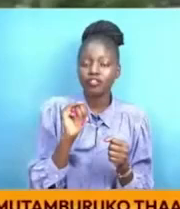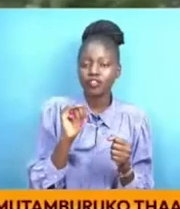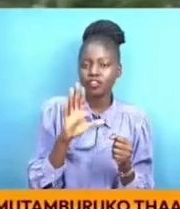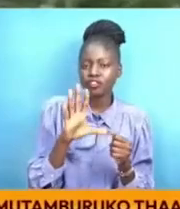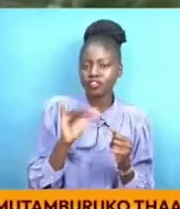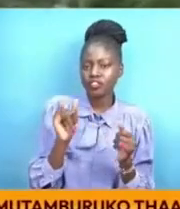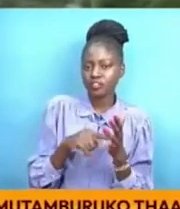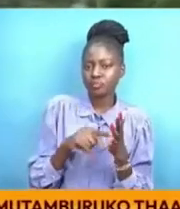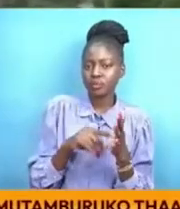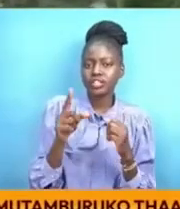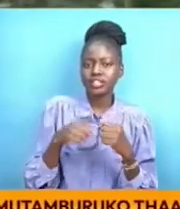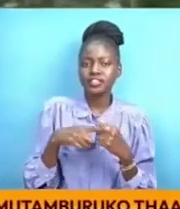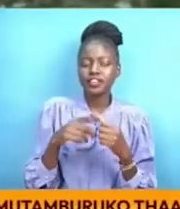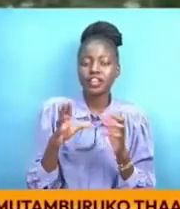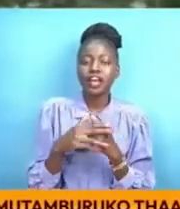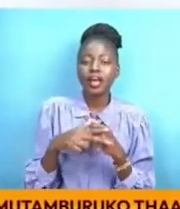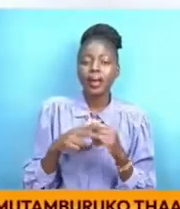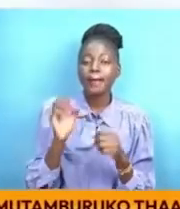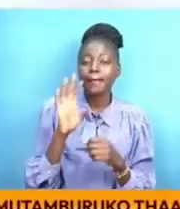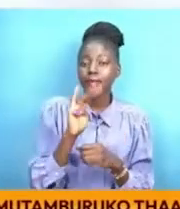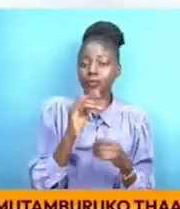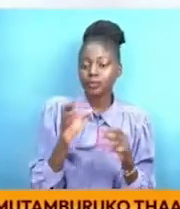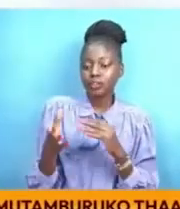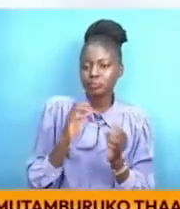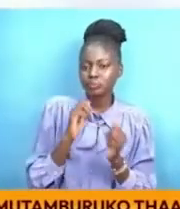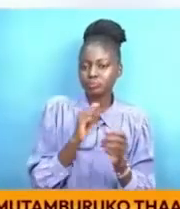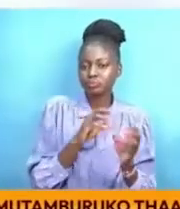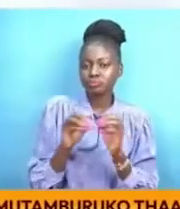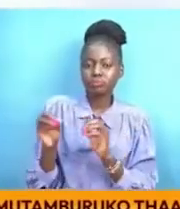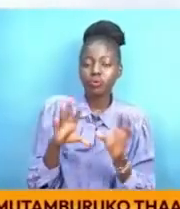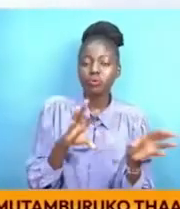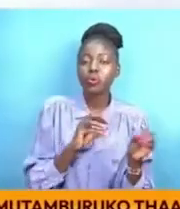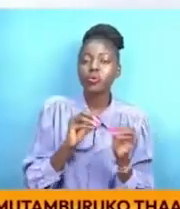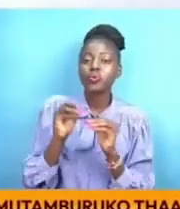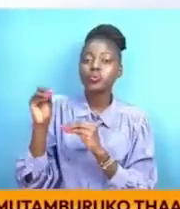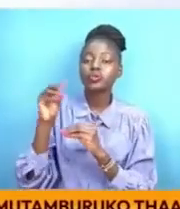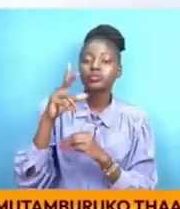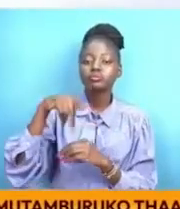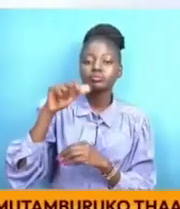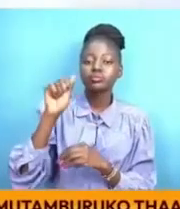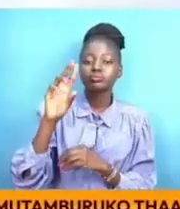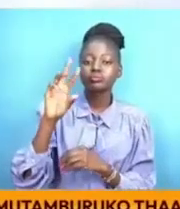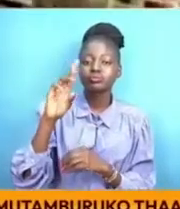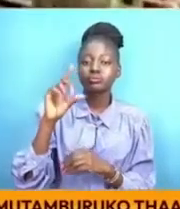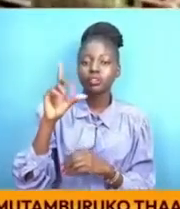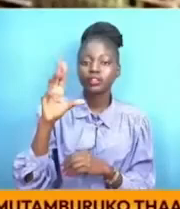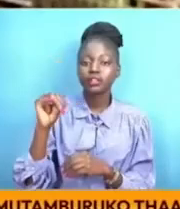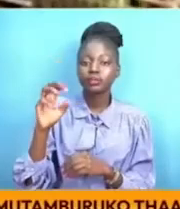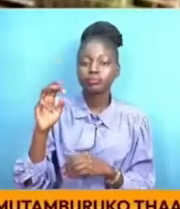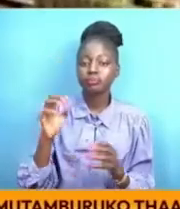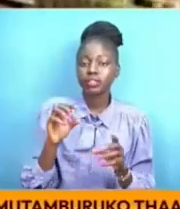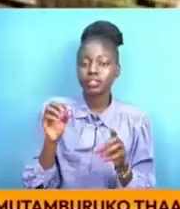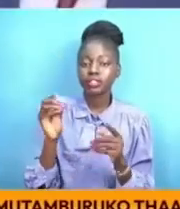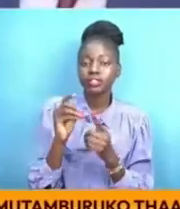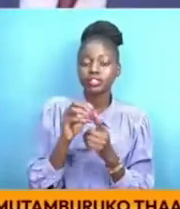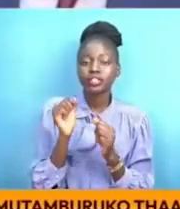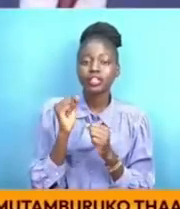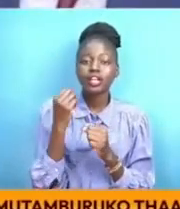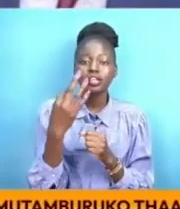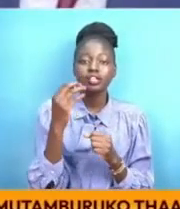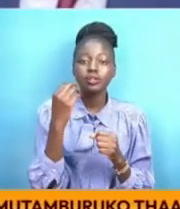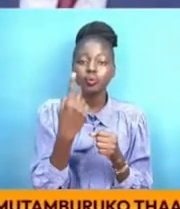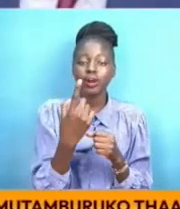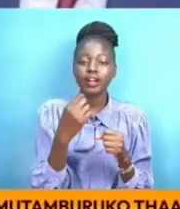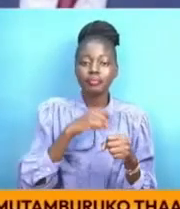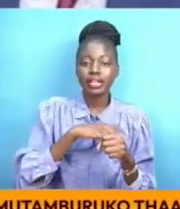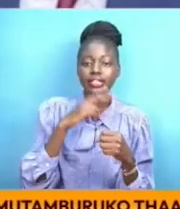145.47 watho uyu na uria watho uremirio na ukihitukio ni bunge tariki 31 mweri wa mugwanja mwaka uyu uri